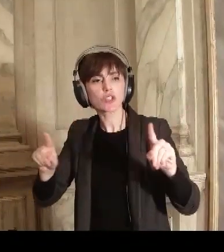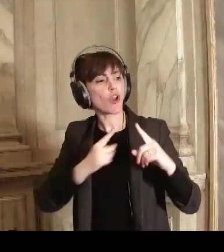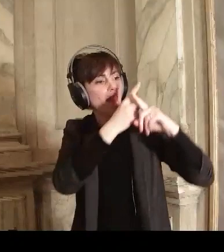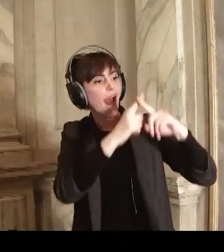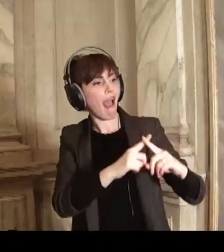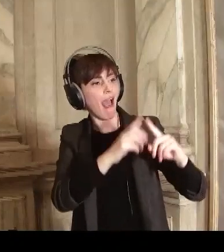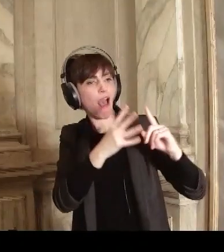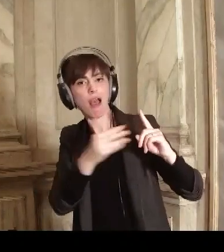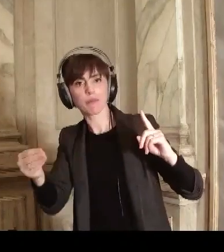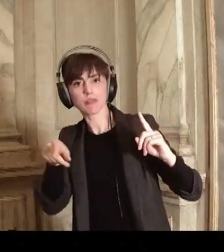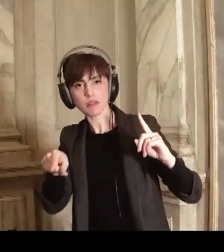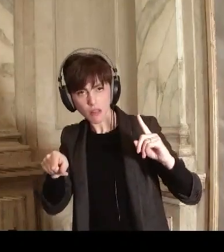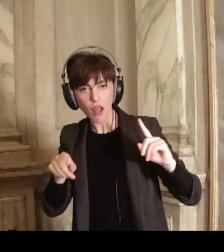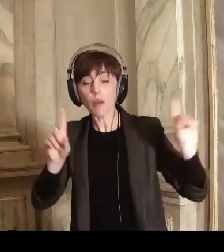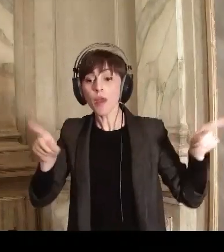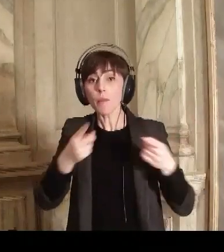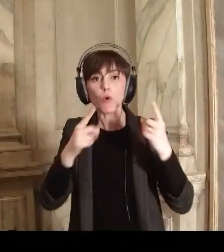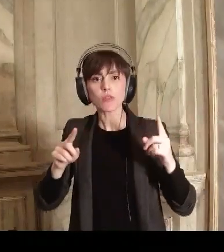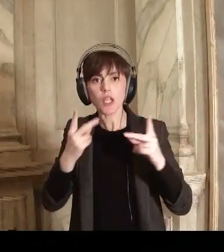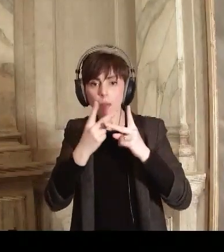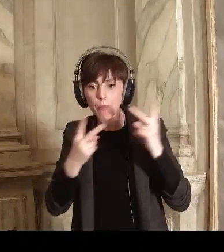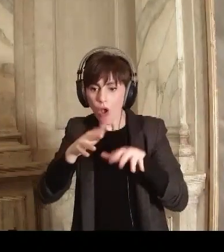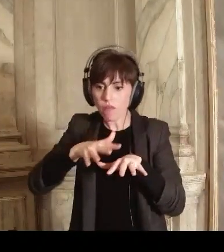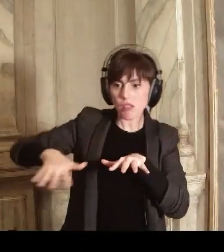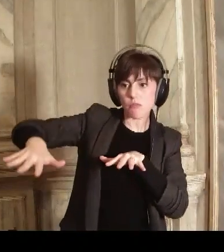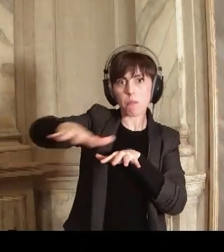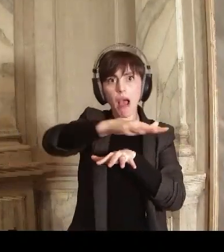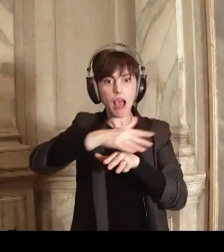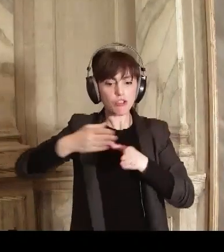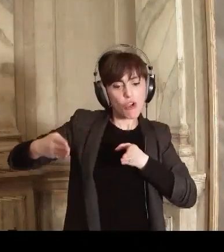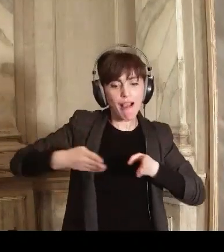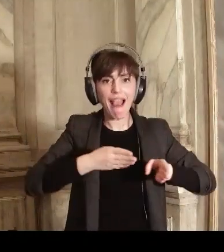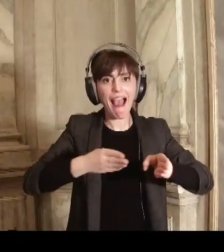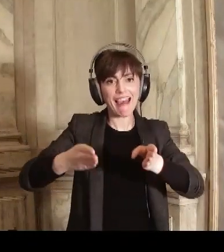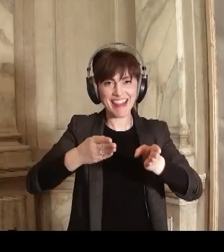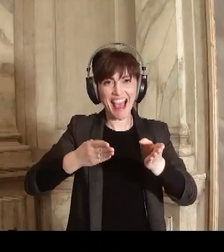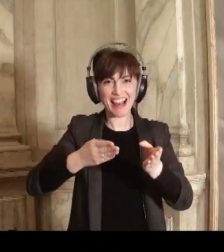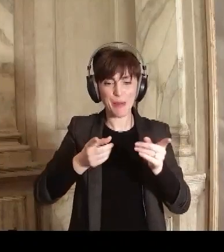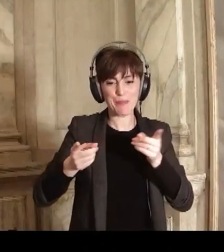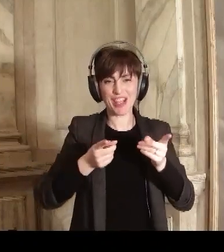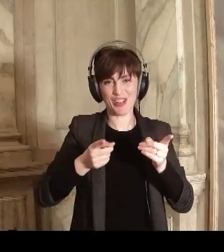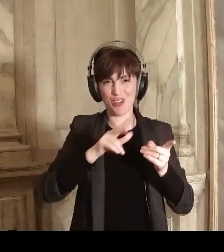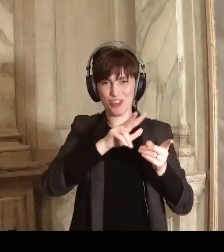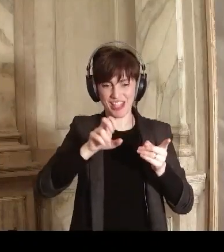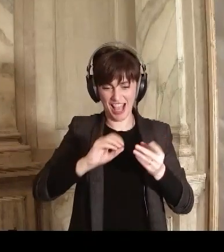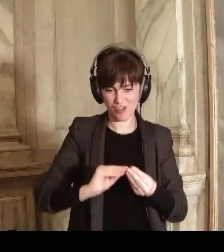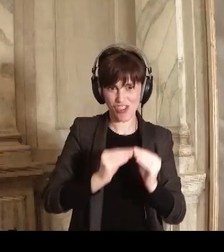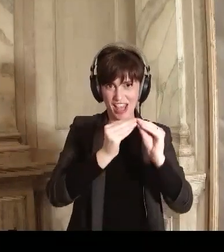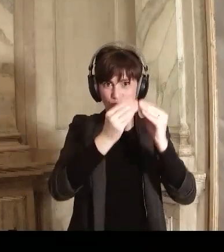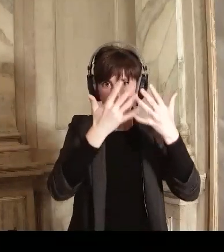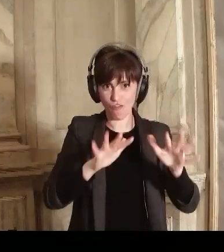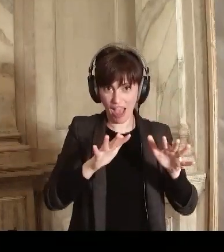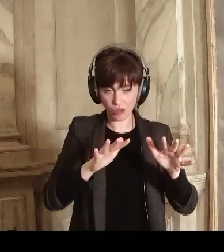traiettoria di questo suono negli spazi di Forte Marghera lungo il canale trecentesco Salso che collegava